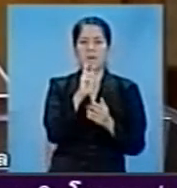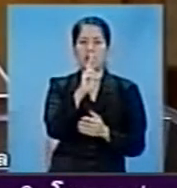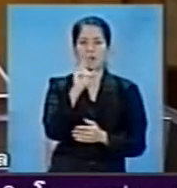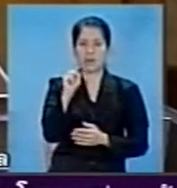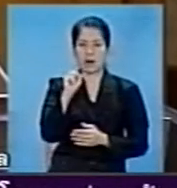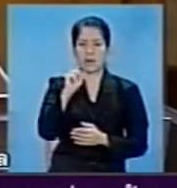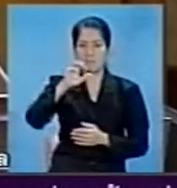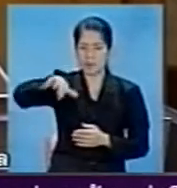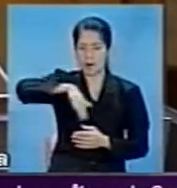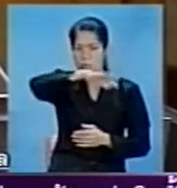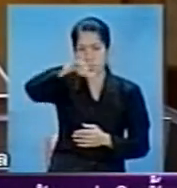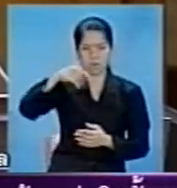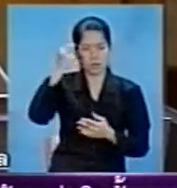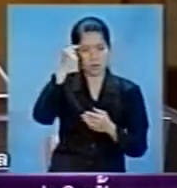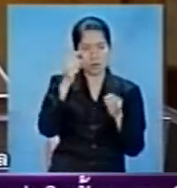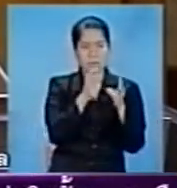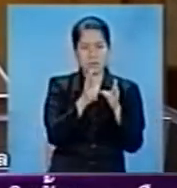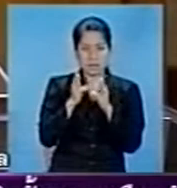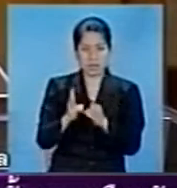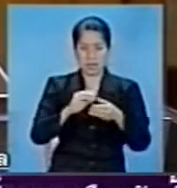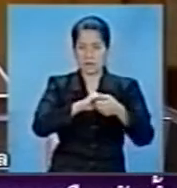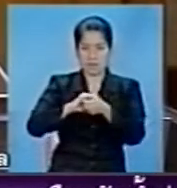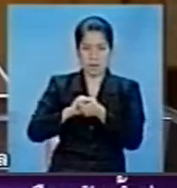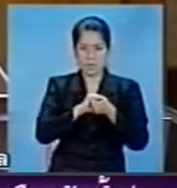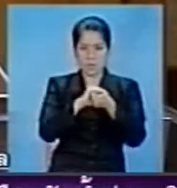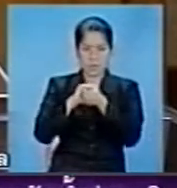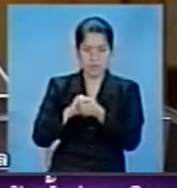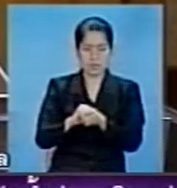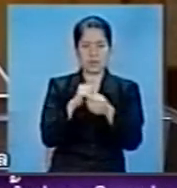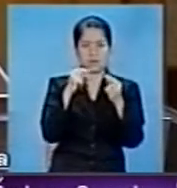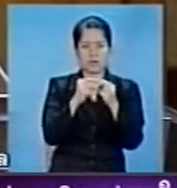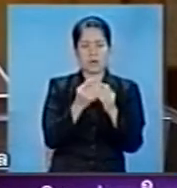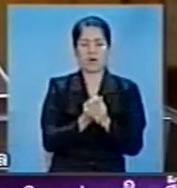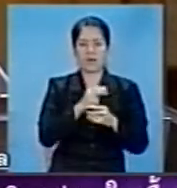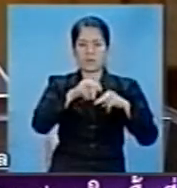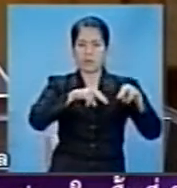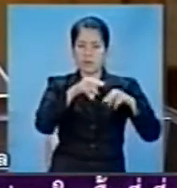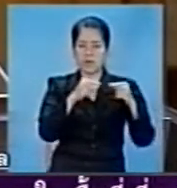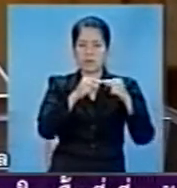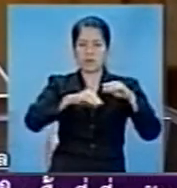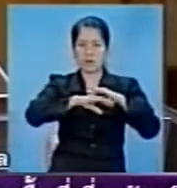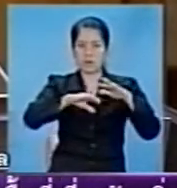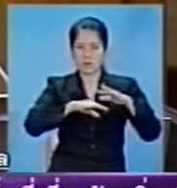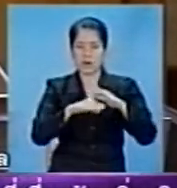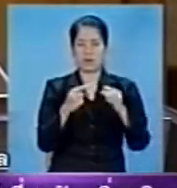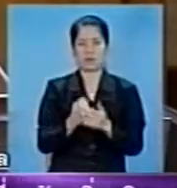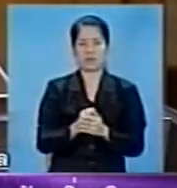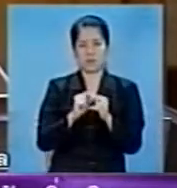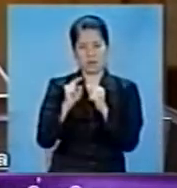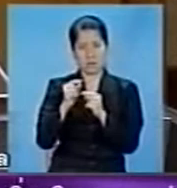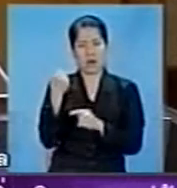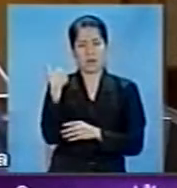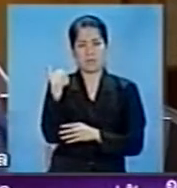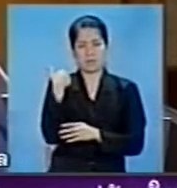ใจกันมาหาทางในการสมานฉันท์ปรองดองมาตรวจสอบเหตุการณ์แล้วก็หยิบยกเอาประเด็นข้อเรียกร้องต่